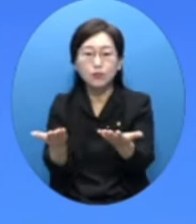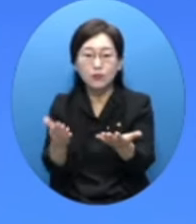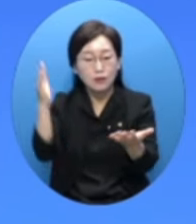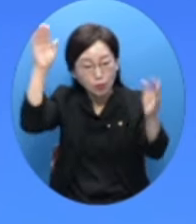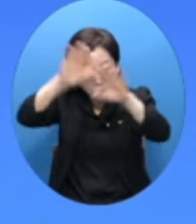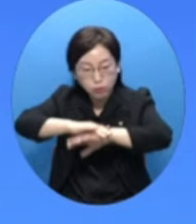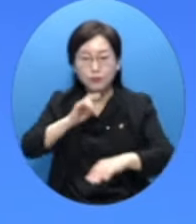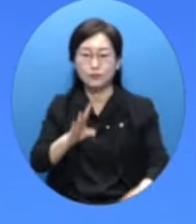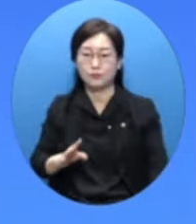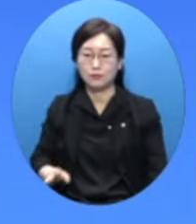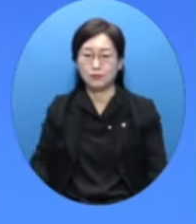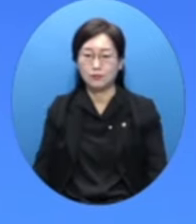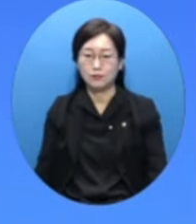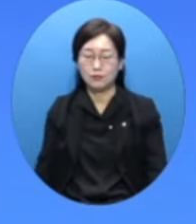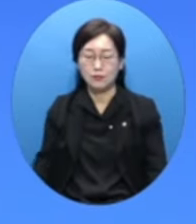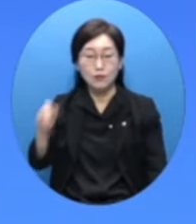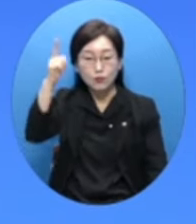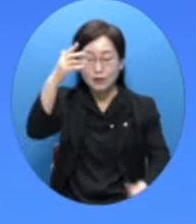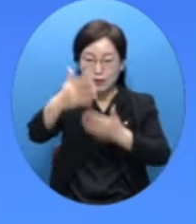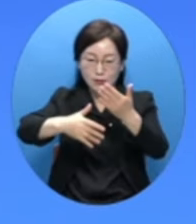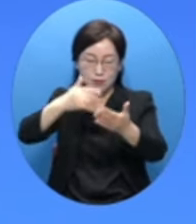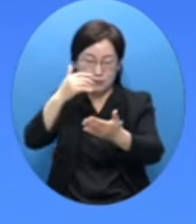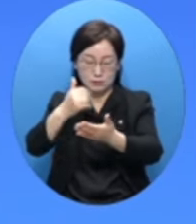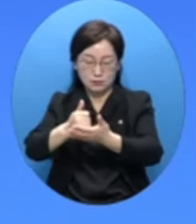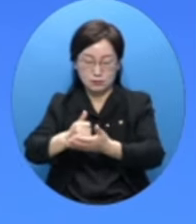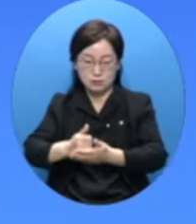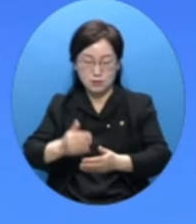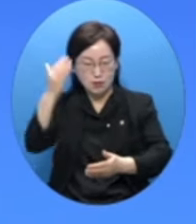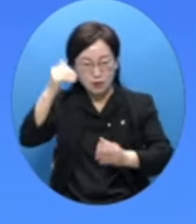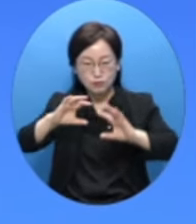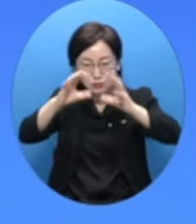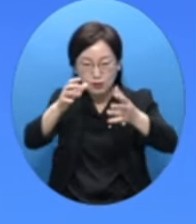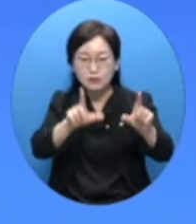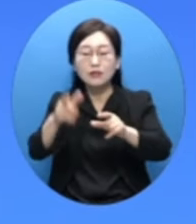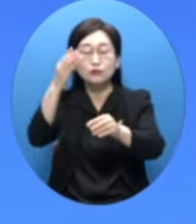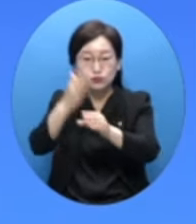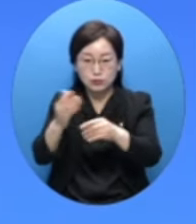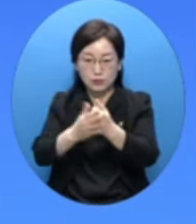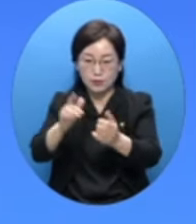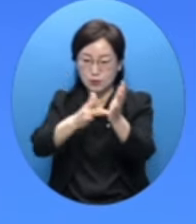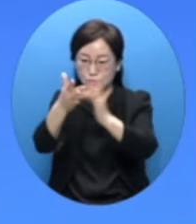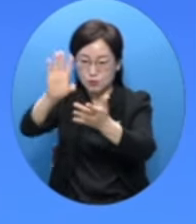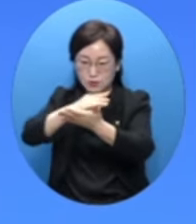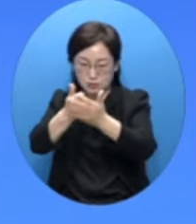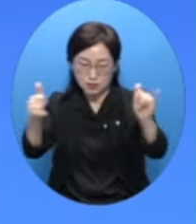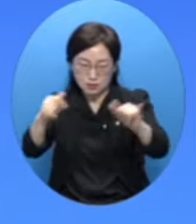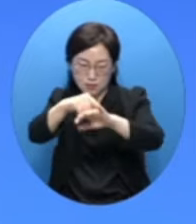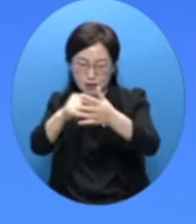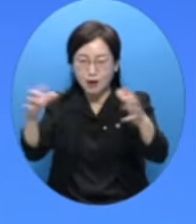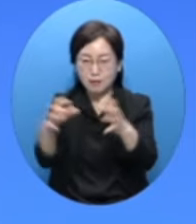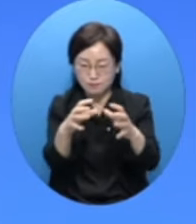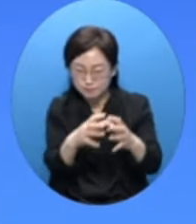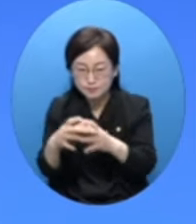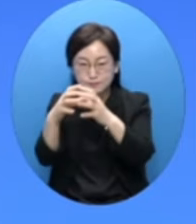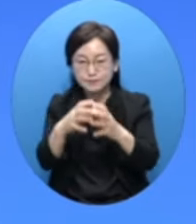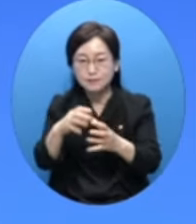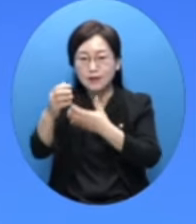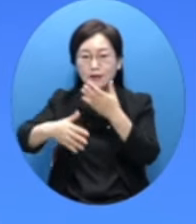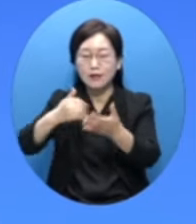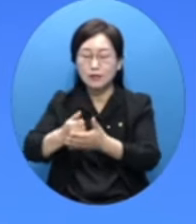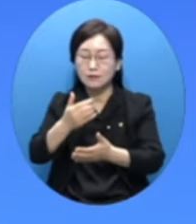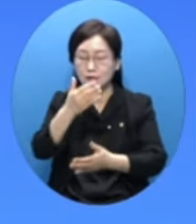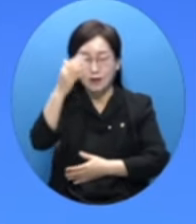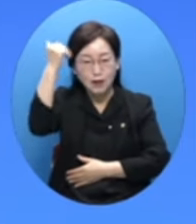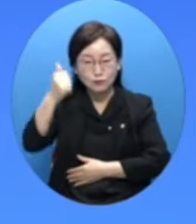것입니다. 우리는 위대한 대한민국에 살고 있는데 우리 그리스도를 중심으로 하나가 되어야 되는 것입니다. 하나가 될 때 하나님께서 이 나라를 복